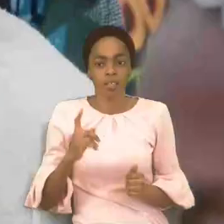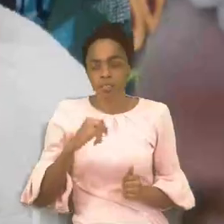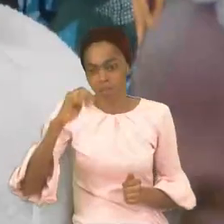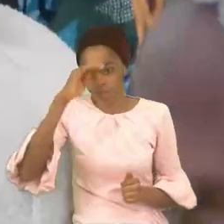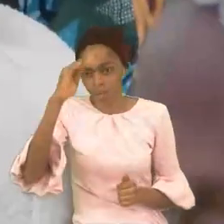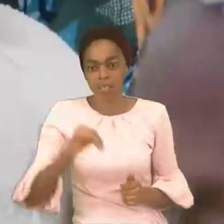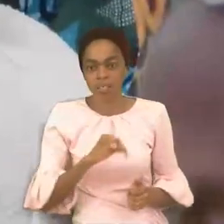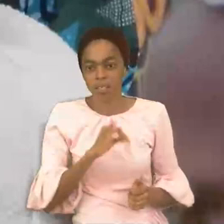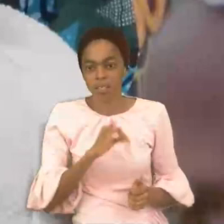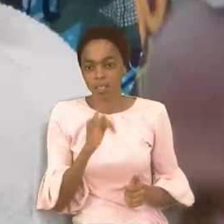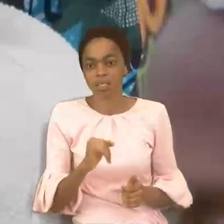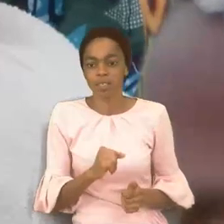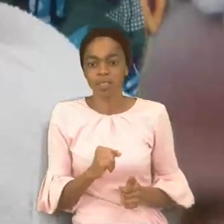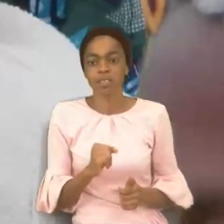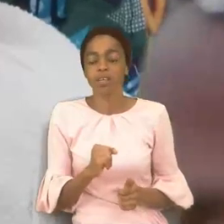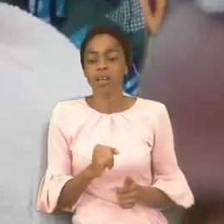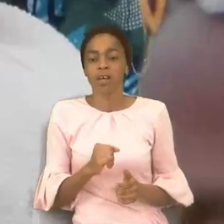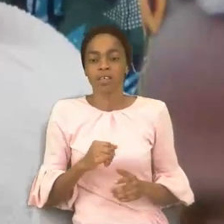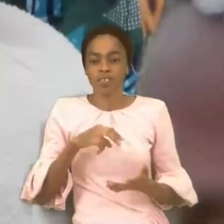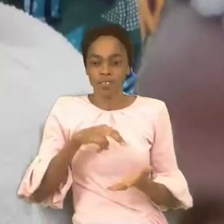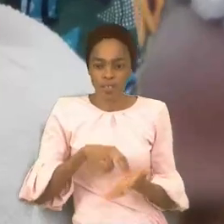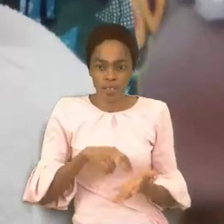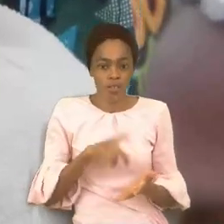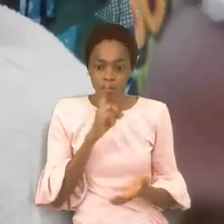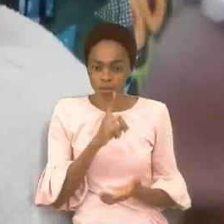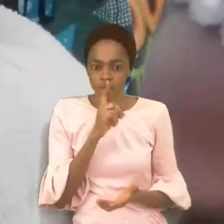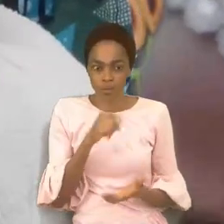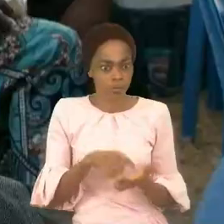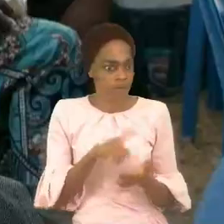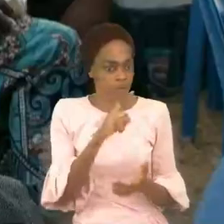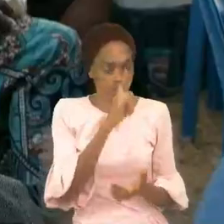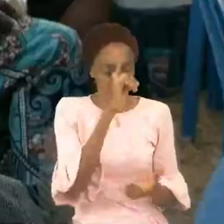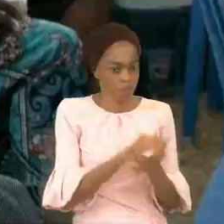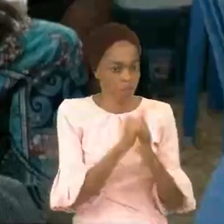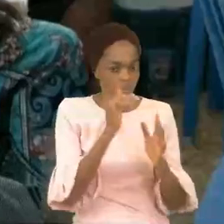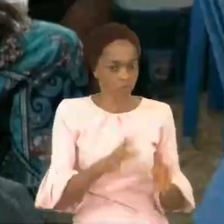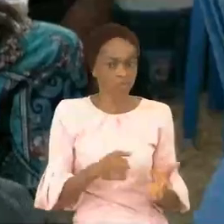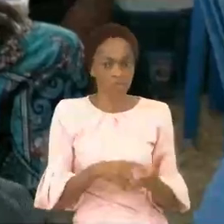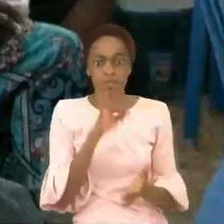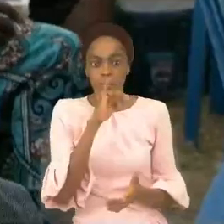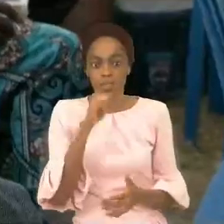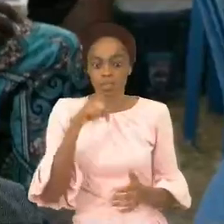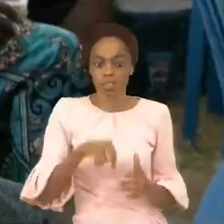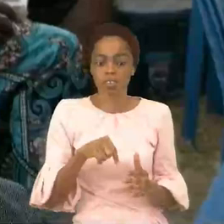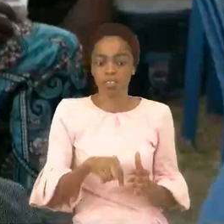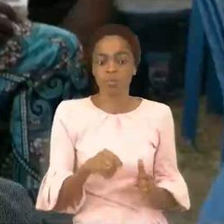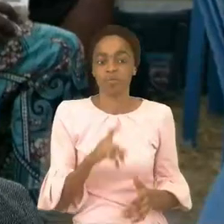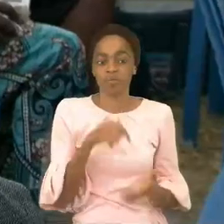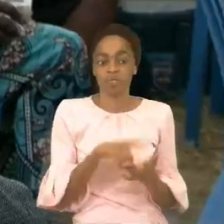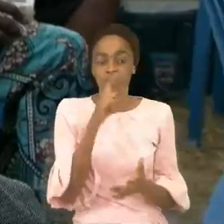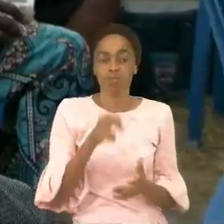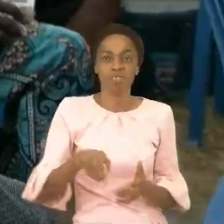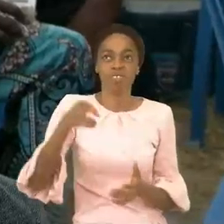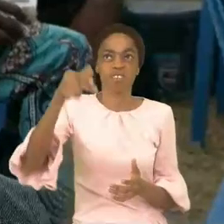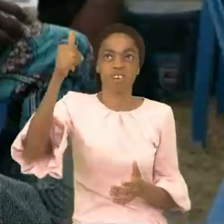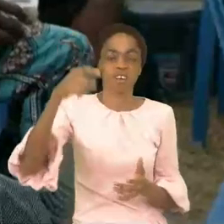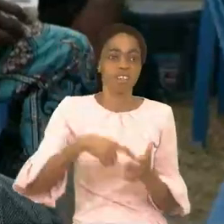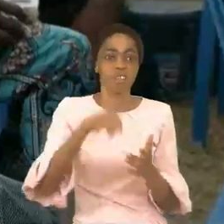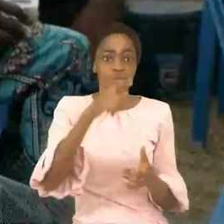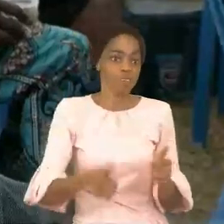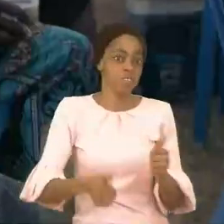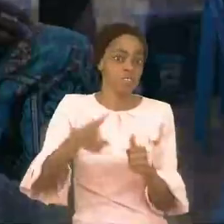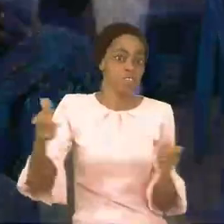femme, elle n'est pas comme ce qu'on pensait. Ce croyant-là, vraiment, il est plus profond. Ah, celui-là, il est haut. Hein? Celui-là, il est plus